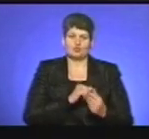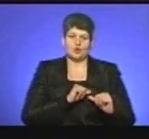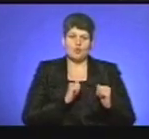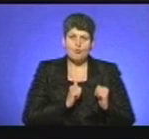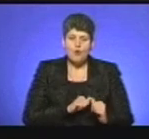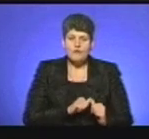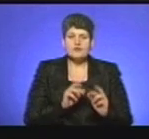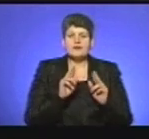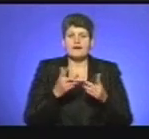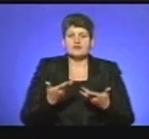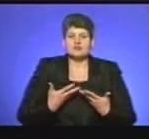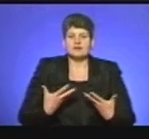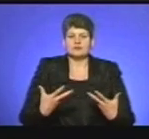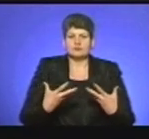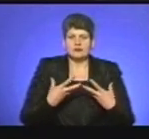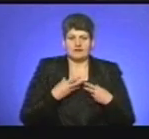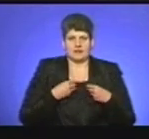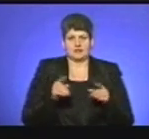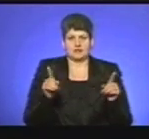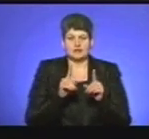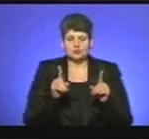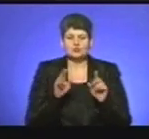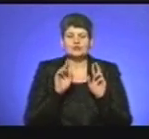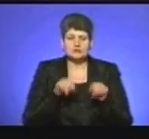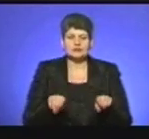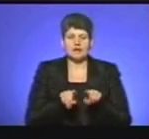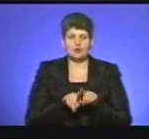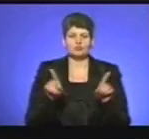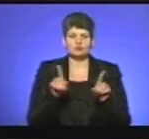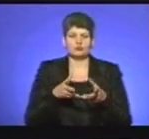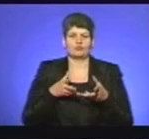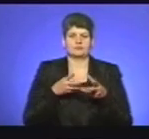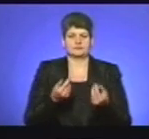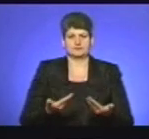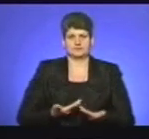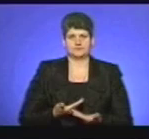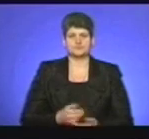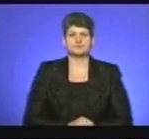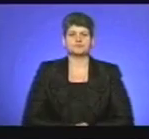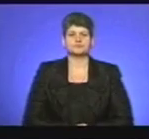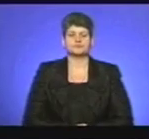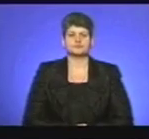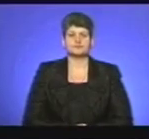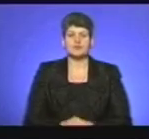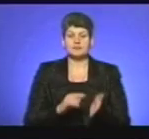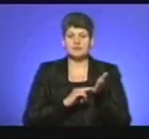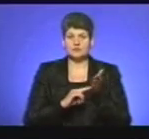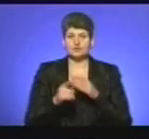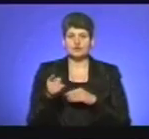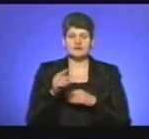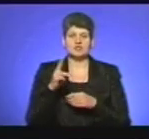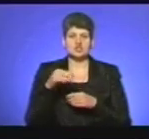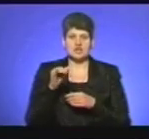І як життя надихає до музики, так і музика може надихати тебе до життя. Значу, у Тернополі «Джаз